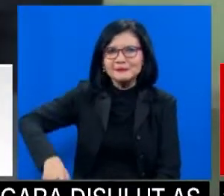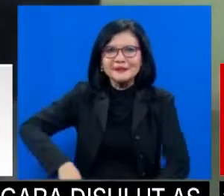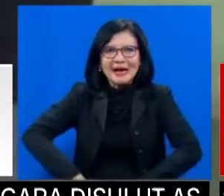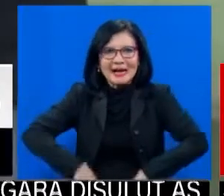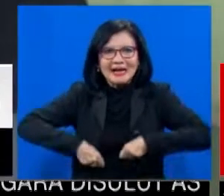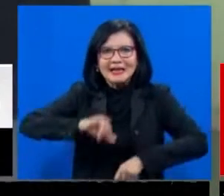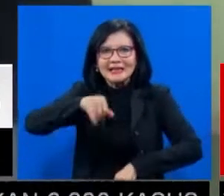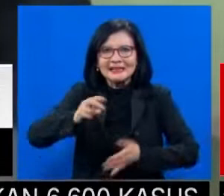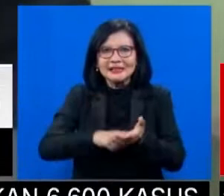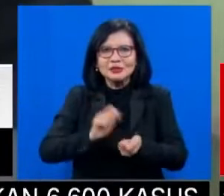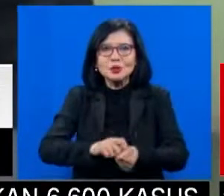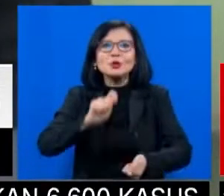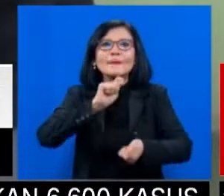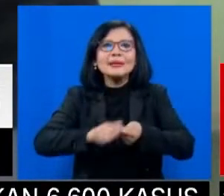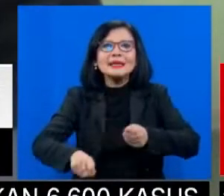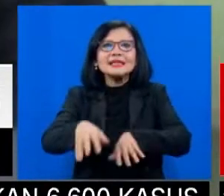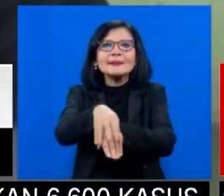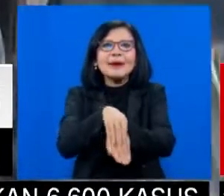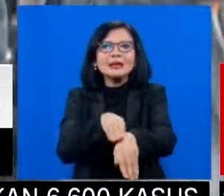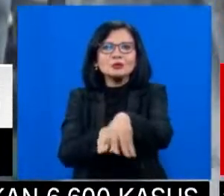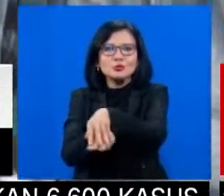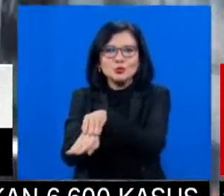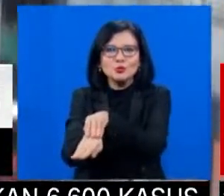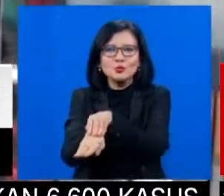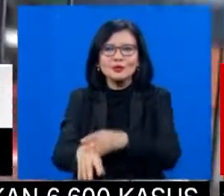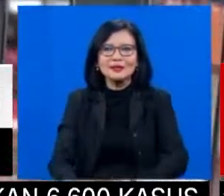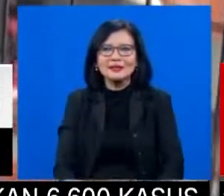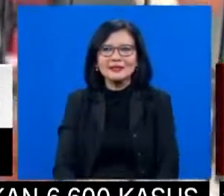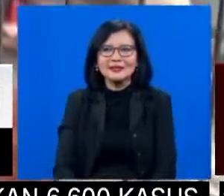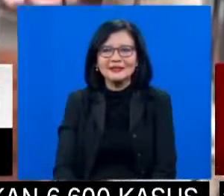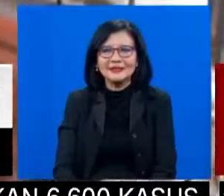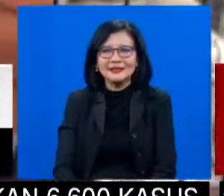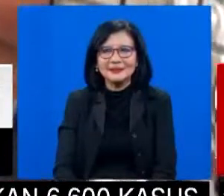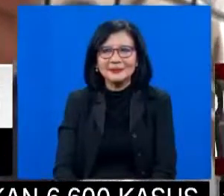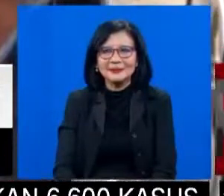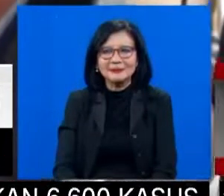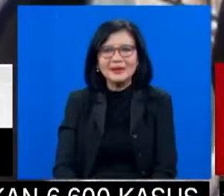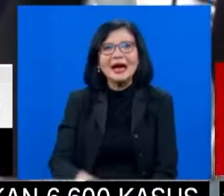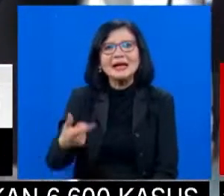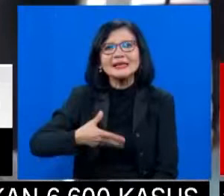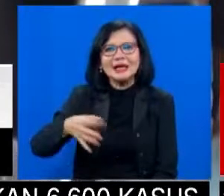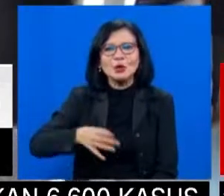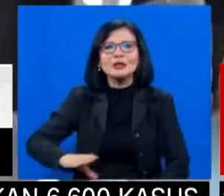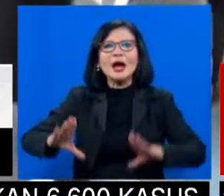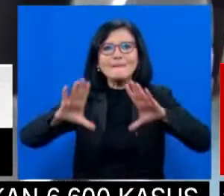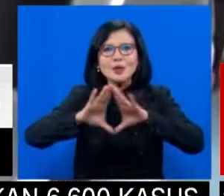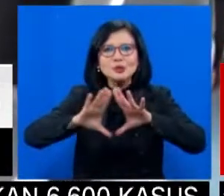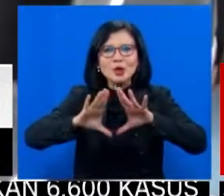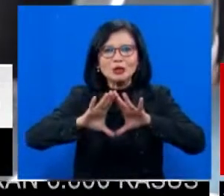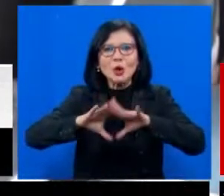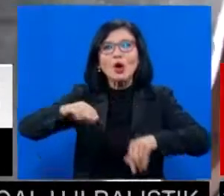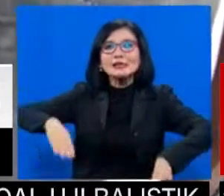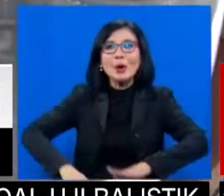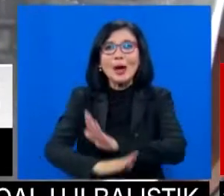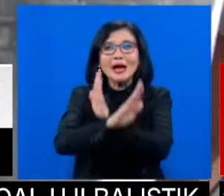sebagai bahan pembuatan sepatu. Ya, di outlet yang berada di Desa Kepuhanyar, Kecamatan Mojoanyar, Kabupaten Mojokerto, Jawa Timur